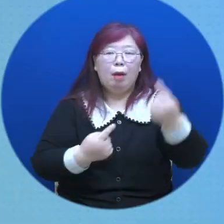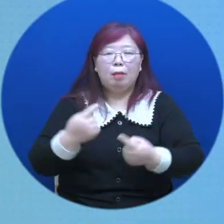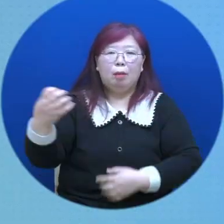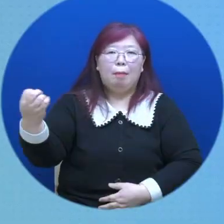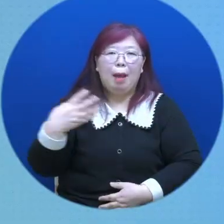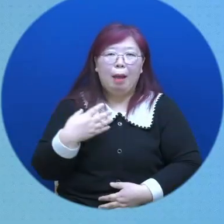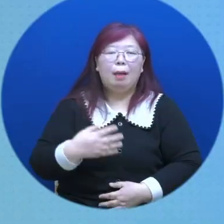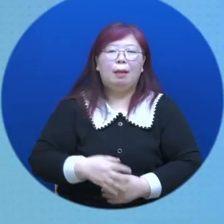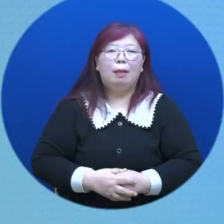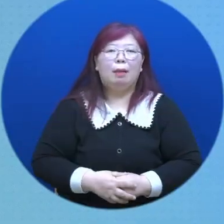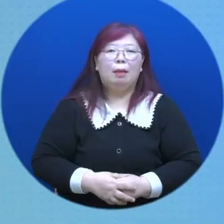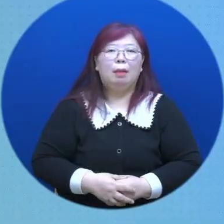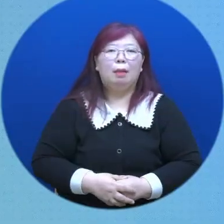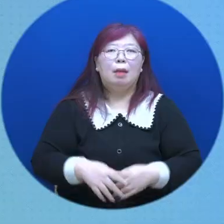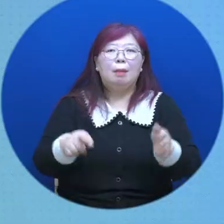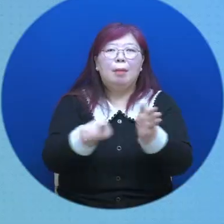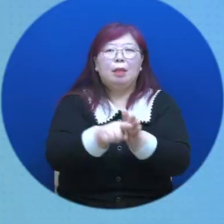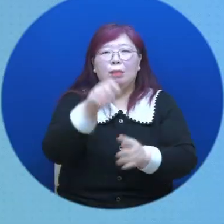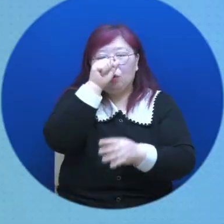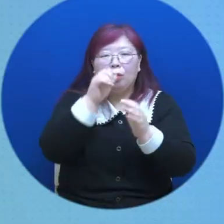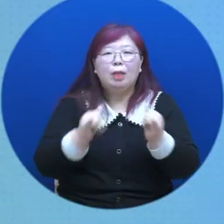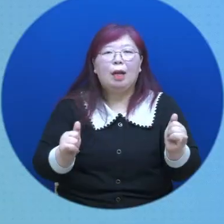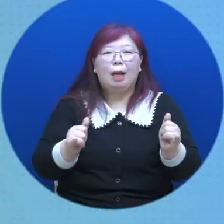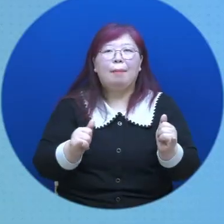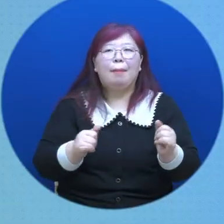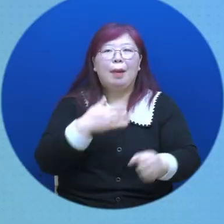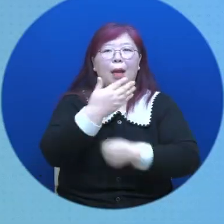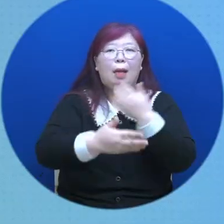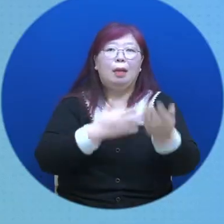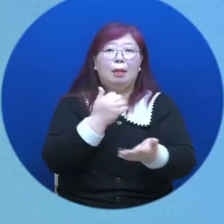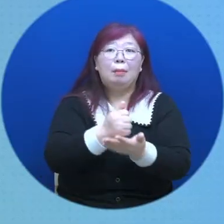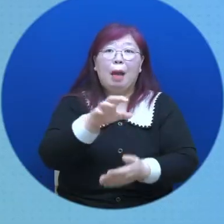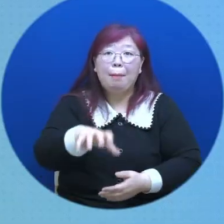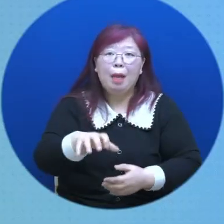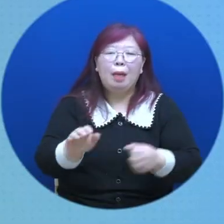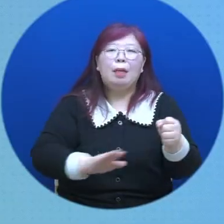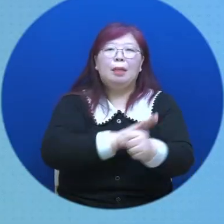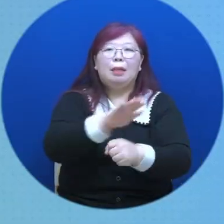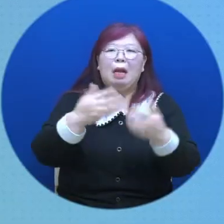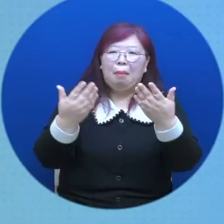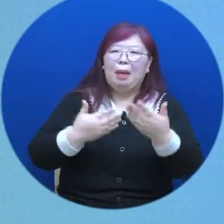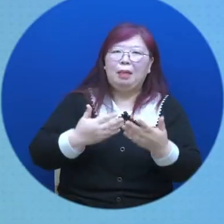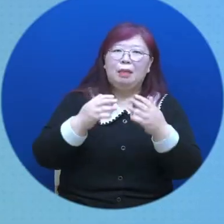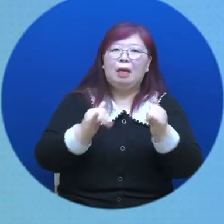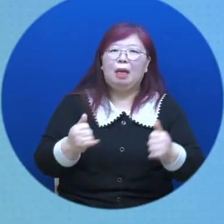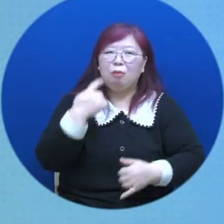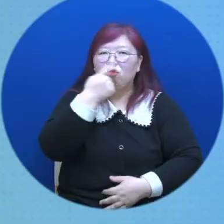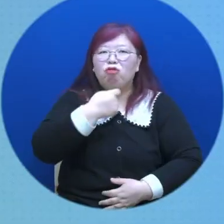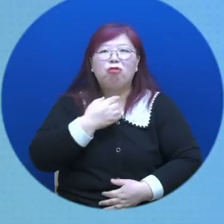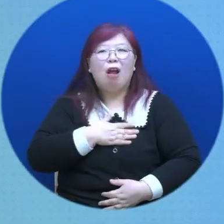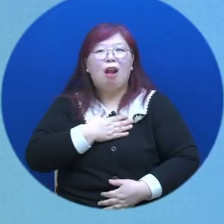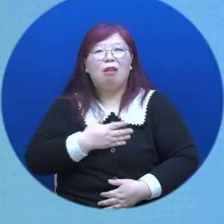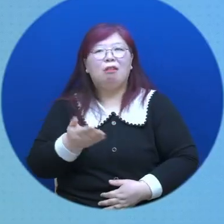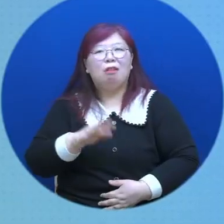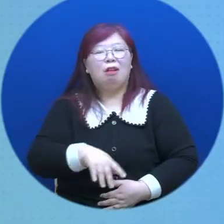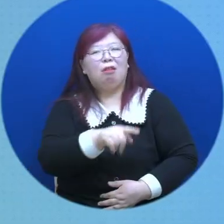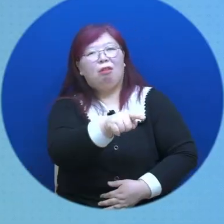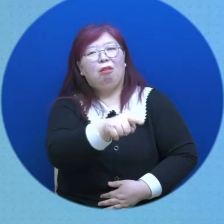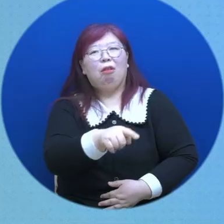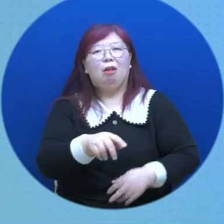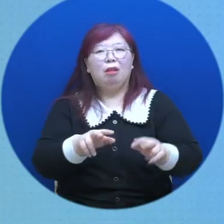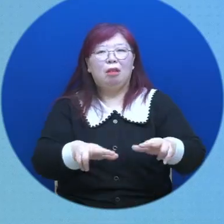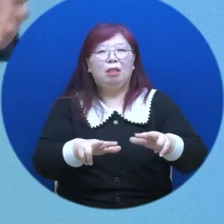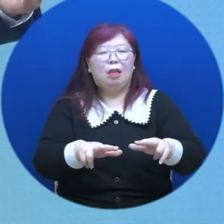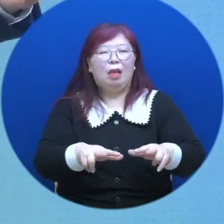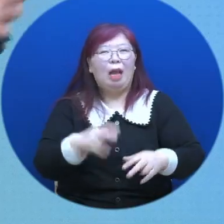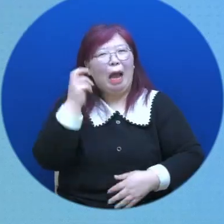해요? 믿음 좋은 사람, 하나님 앞에 사랑받는 사람인 줄 알았더니 하나님과 너만이 알고